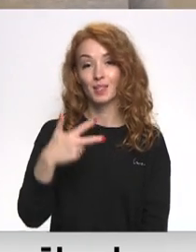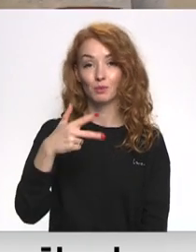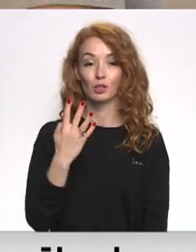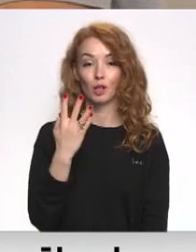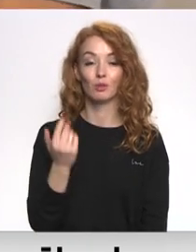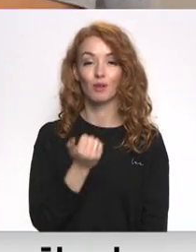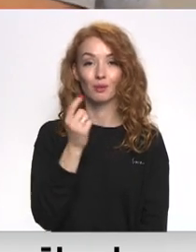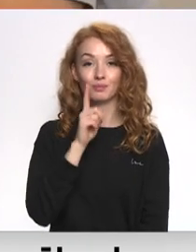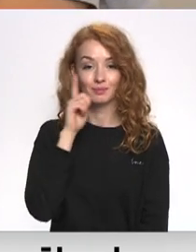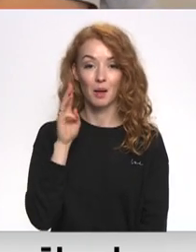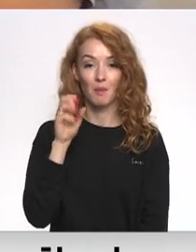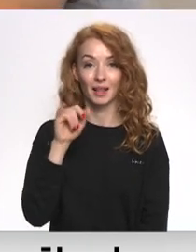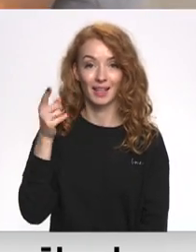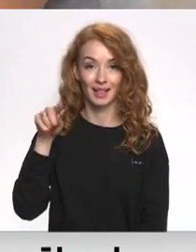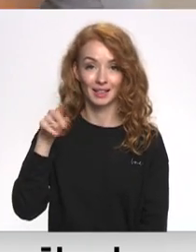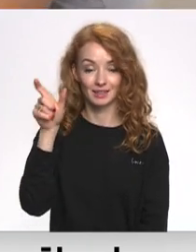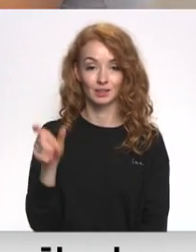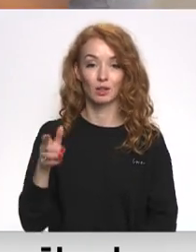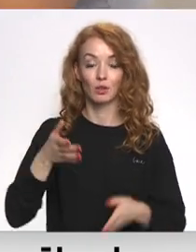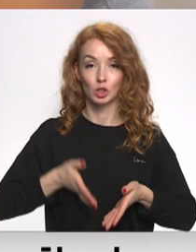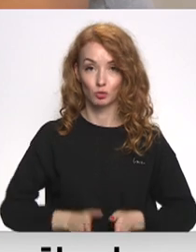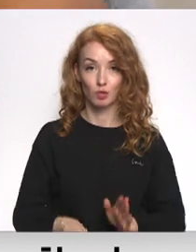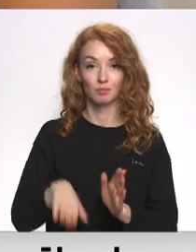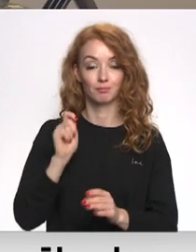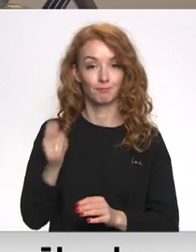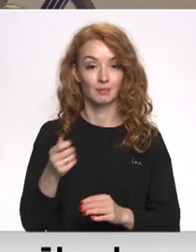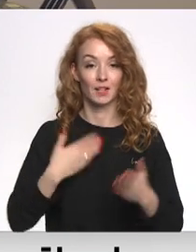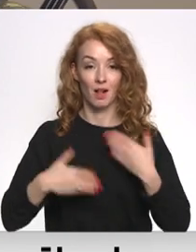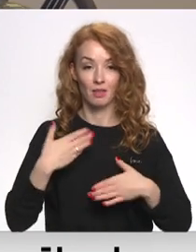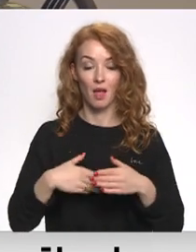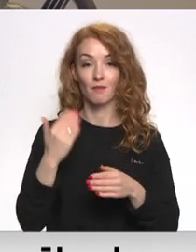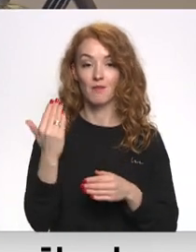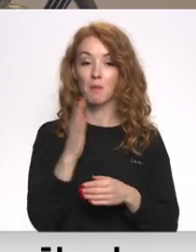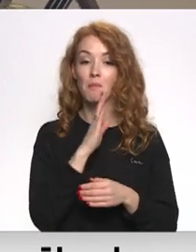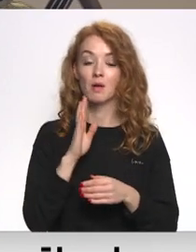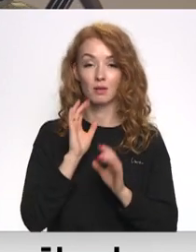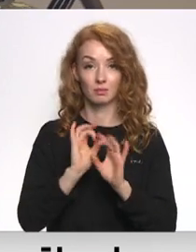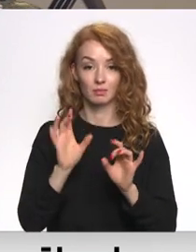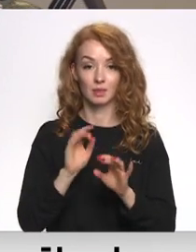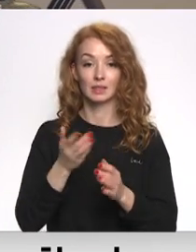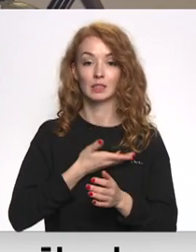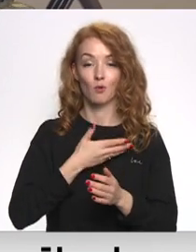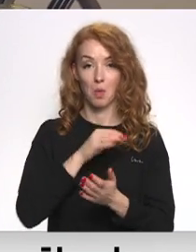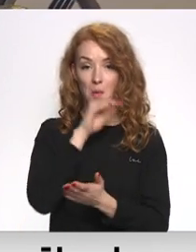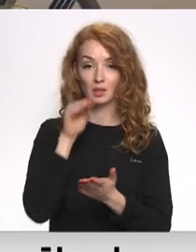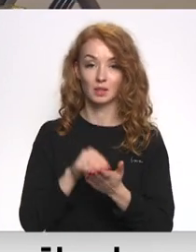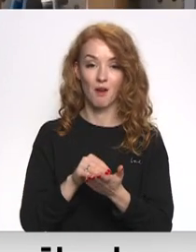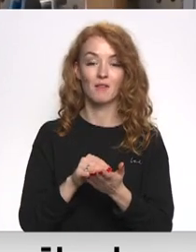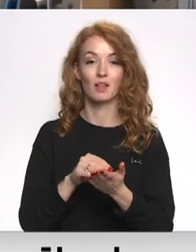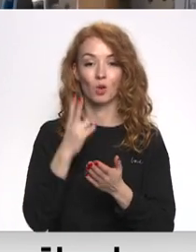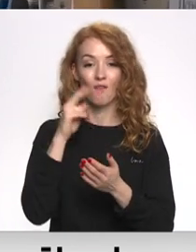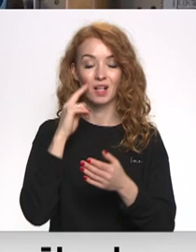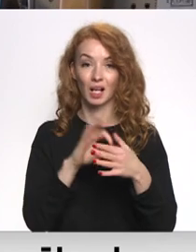34 gadus vecajam Matīsam kopš dzimšanas piešķirta invaliditāte. Pēc viņa mātes teiktā dzīvot patstāvīgi no vecākiem